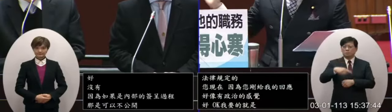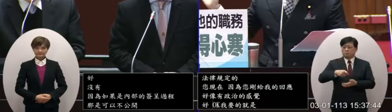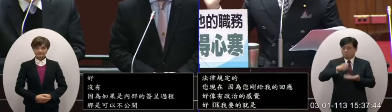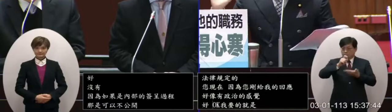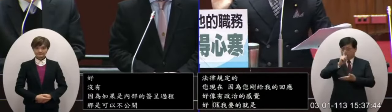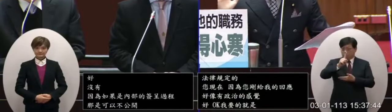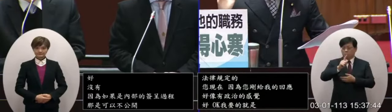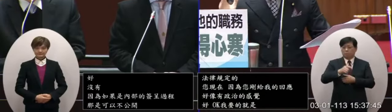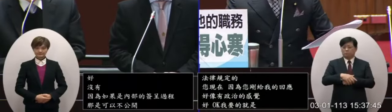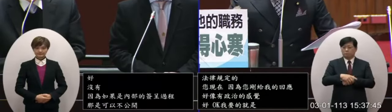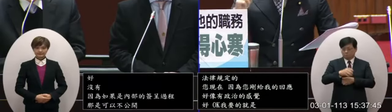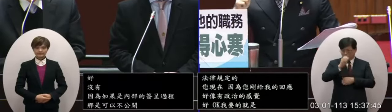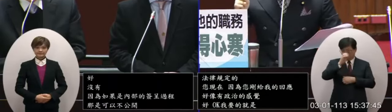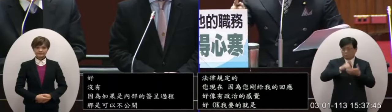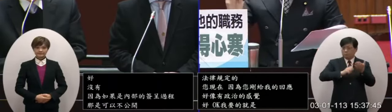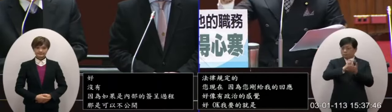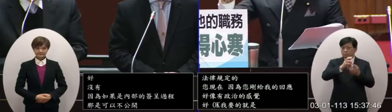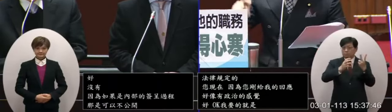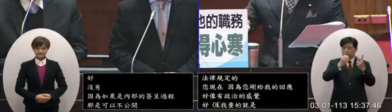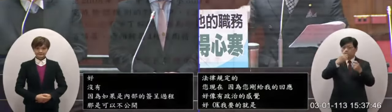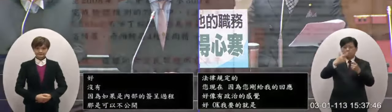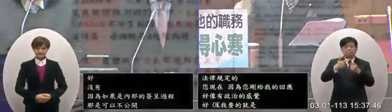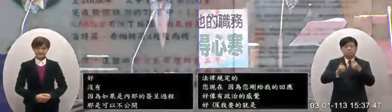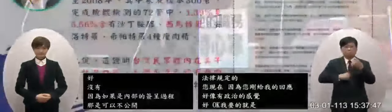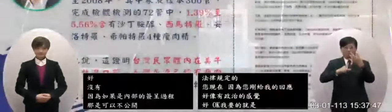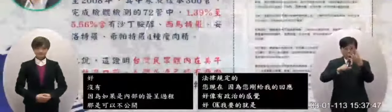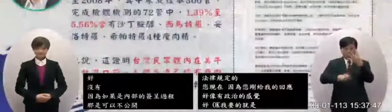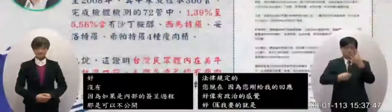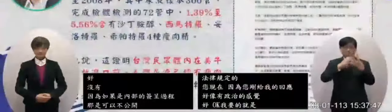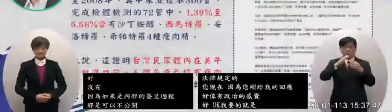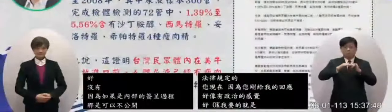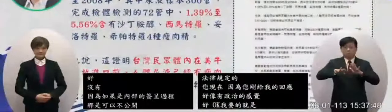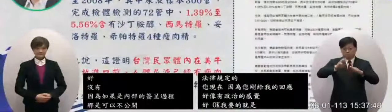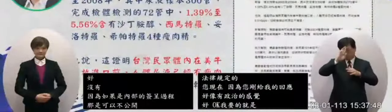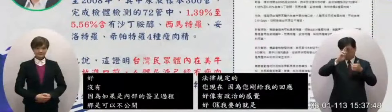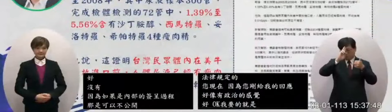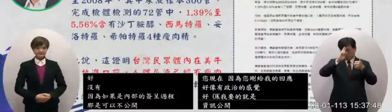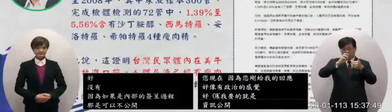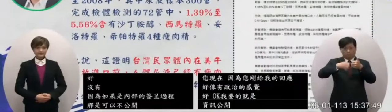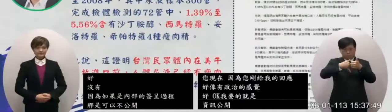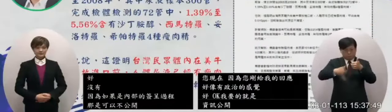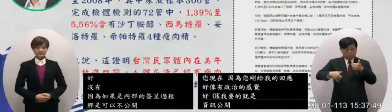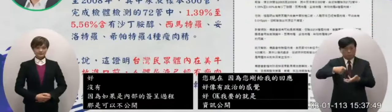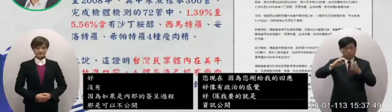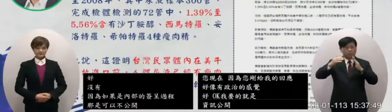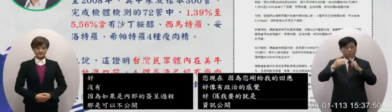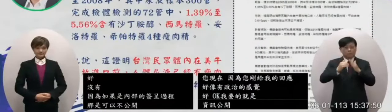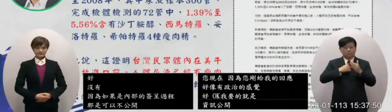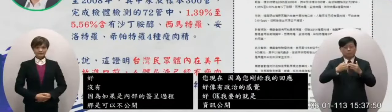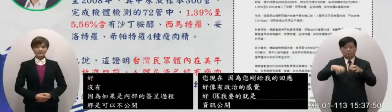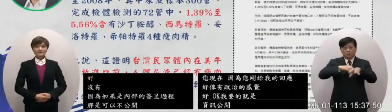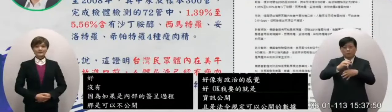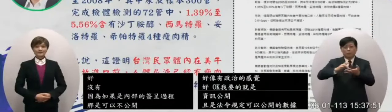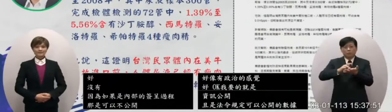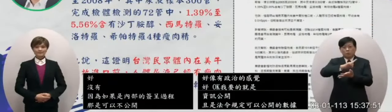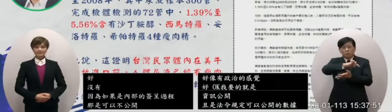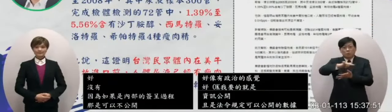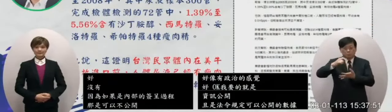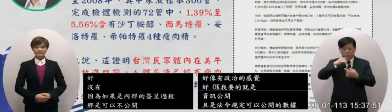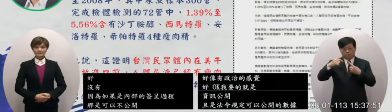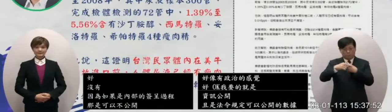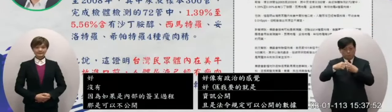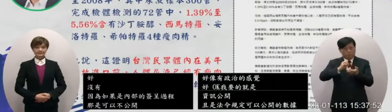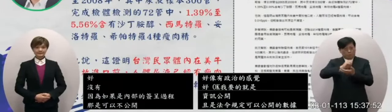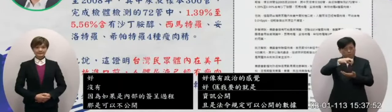出一个您看 PDD， 2016年4月，民进党立委许志杰举国家环境毒物研究中心的研究报